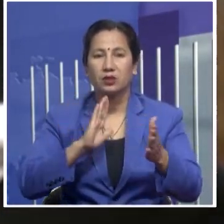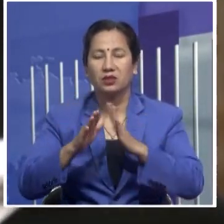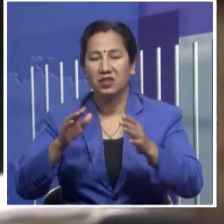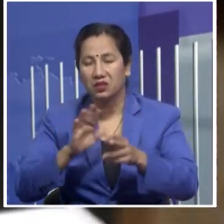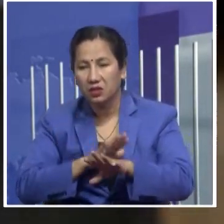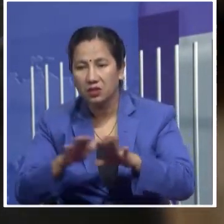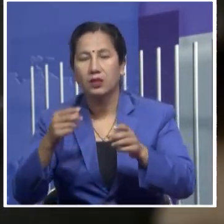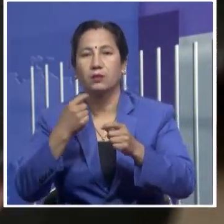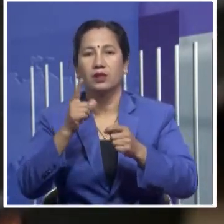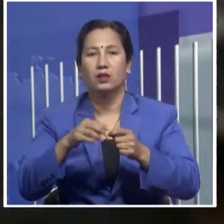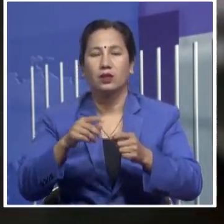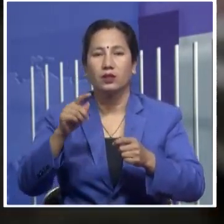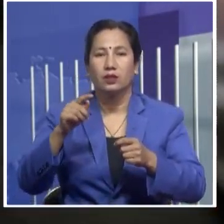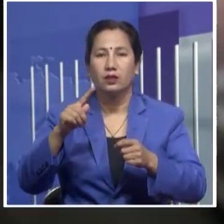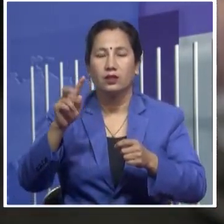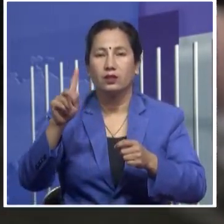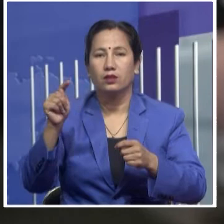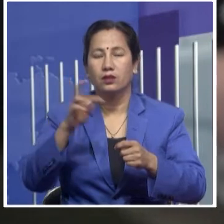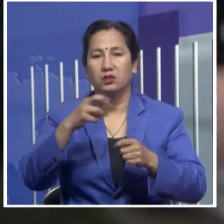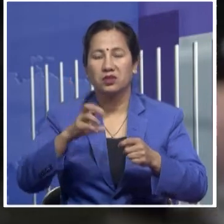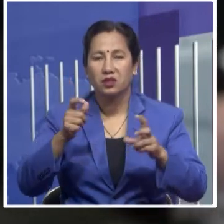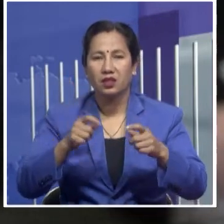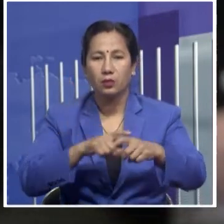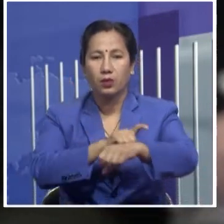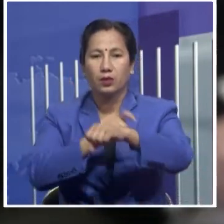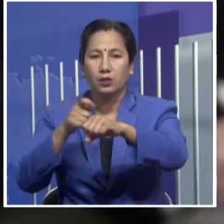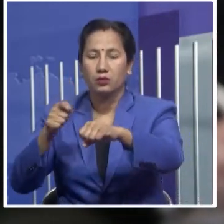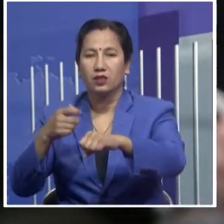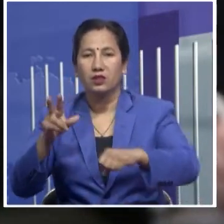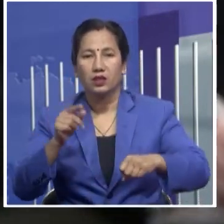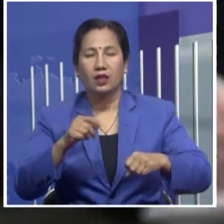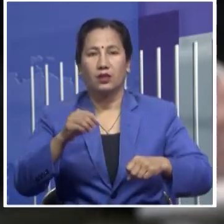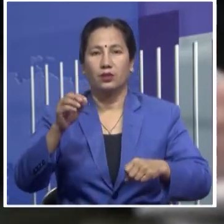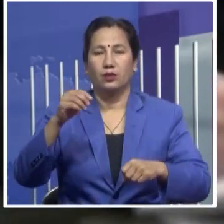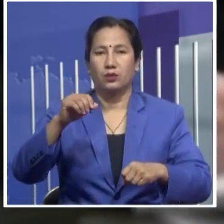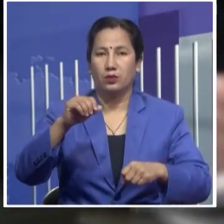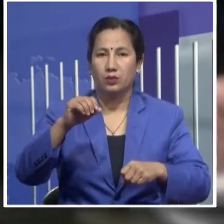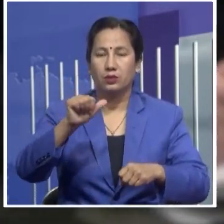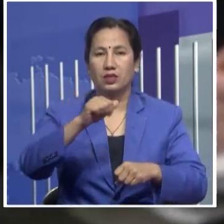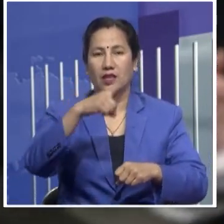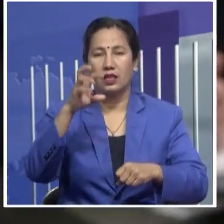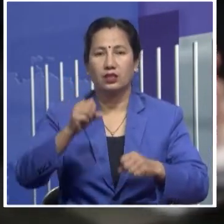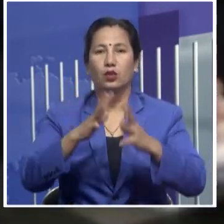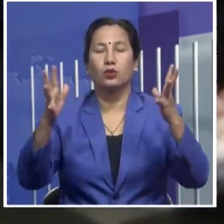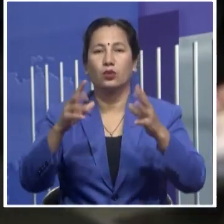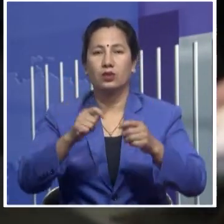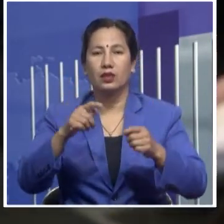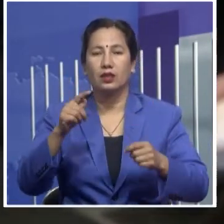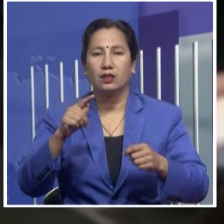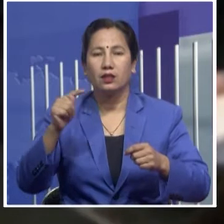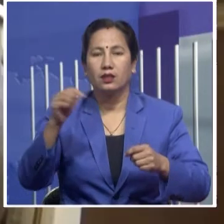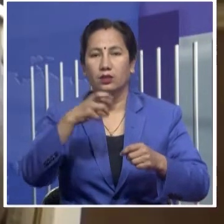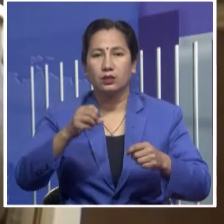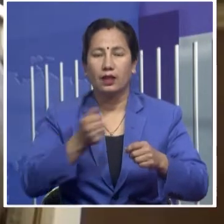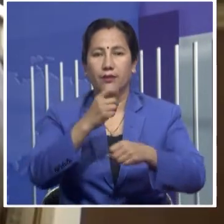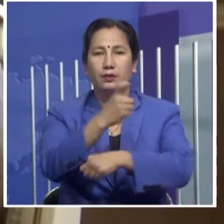छ। रुसले आफूहरूले कहिले पनि युद्ध नचाहेको बताउँदै आएको छ। जेलेन्स्कीले अहिले ठूलो संख्यामा रुसी सेना आफ्नो सीमा